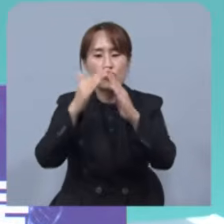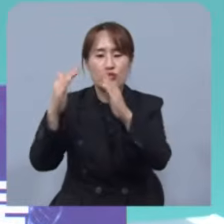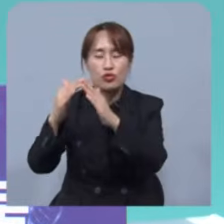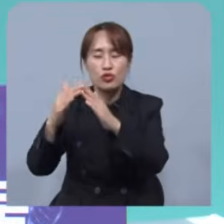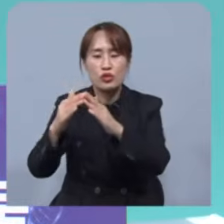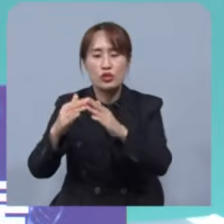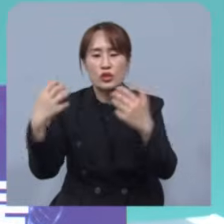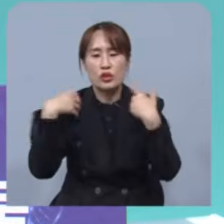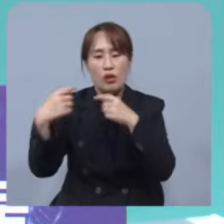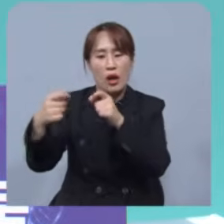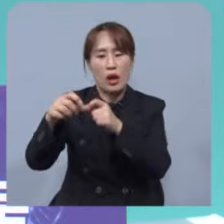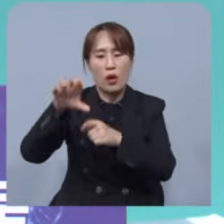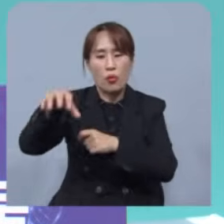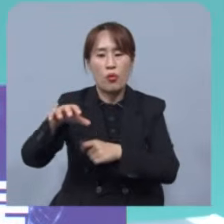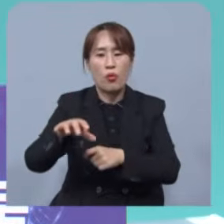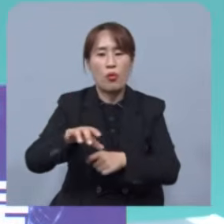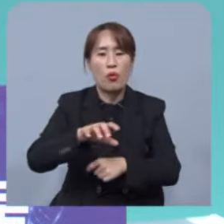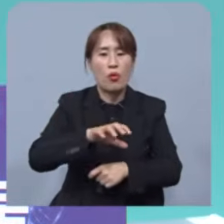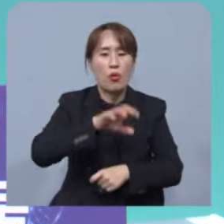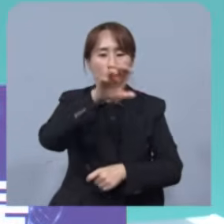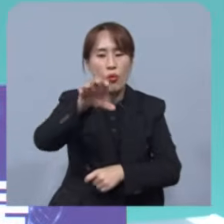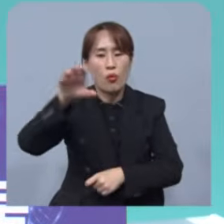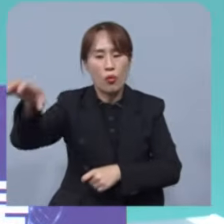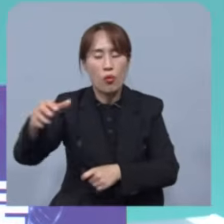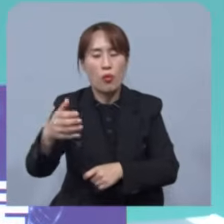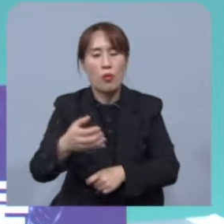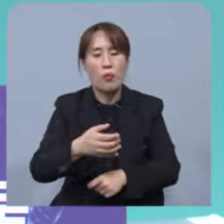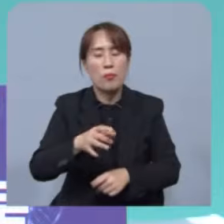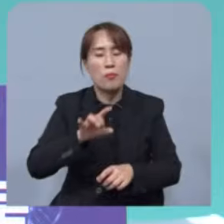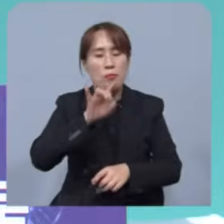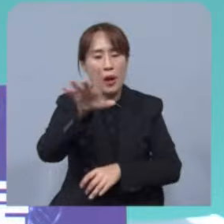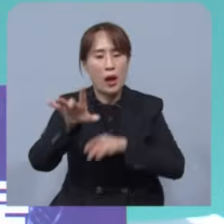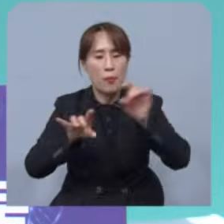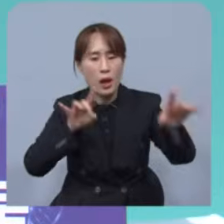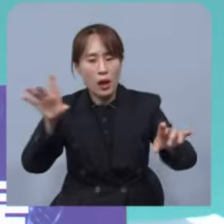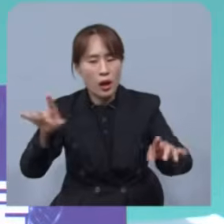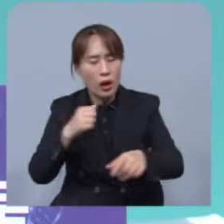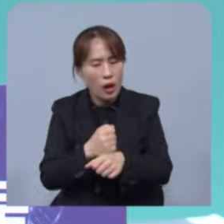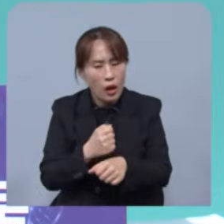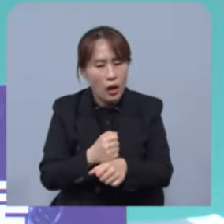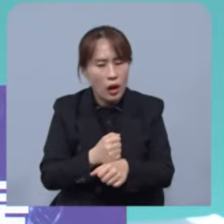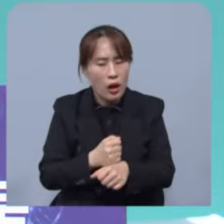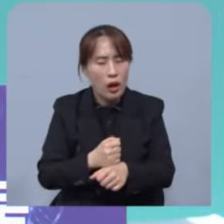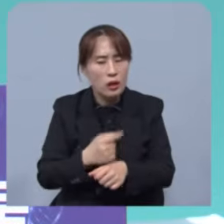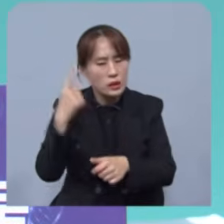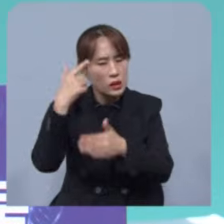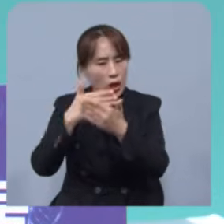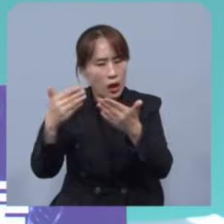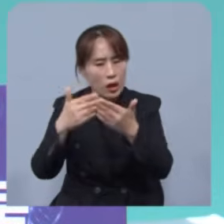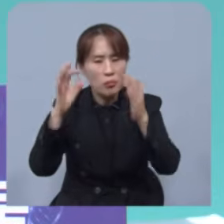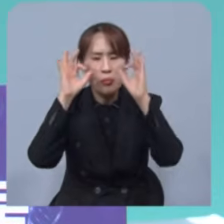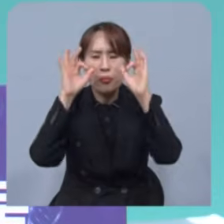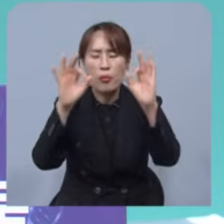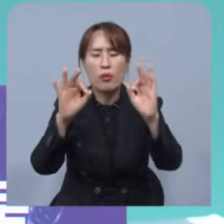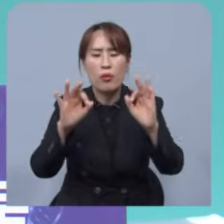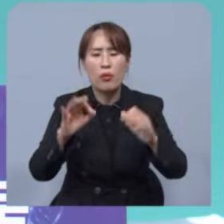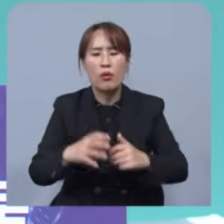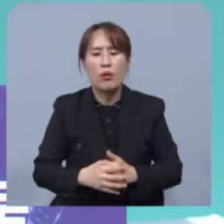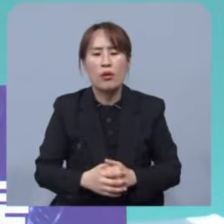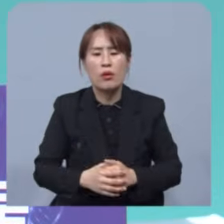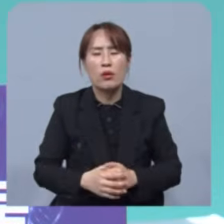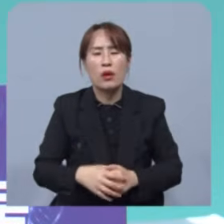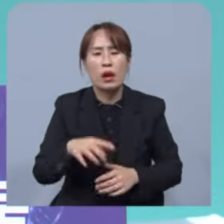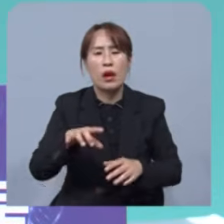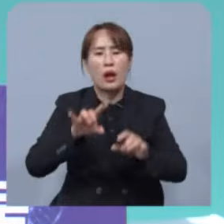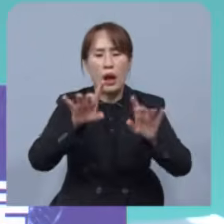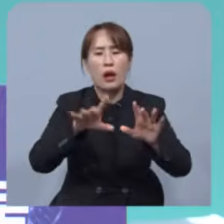근처에 한 개씩 이렇게 띄엄띄엄 할 거냐? 그거는 아마 그냥 상상을 해보면 그렇게 할 수는